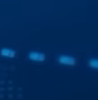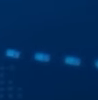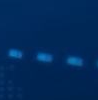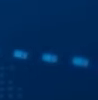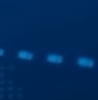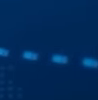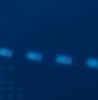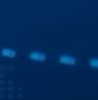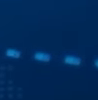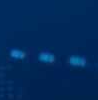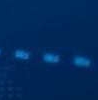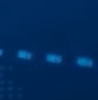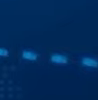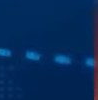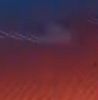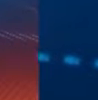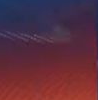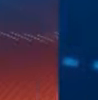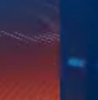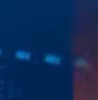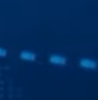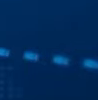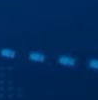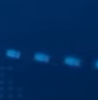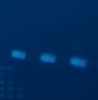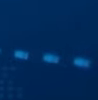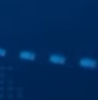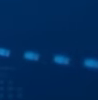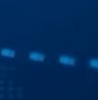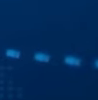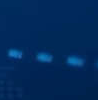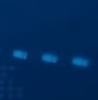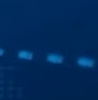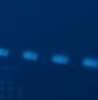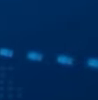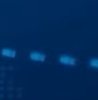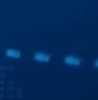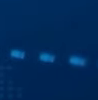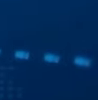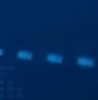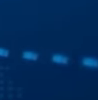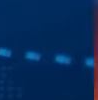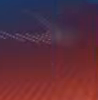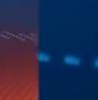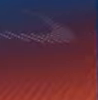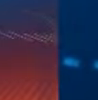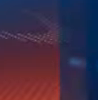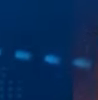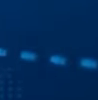Евро 420 теңге 91 тиын. Ресей рублі 5 теңге 52 тиын.